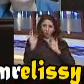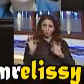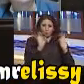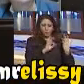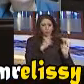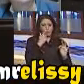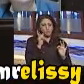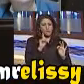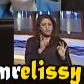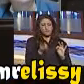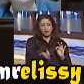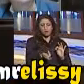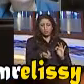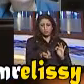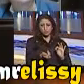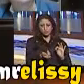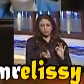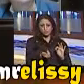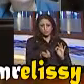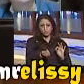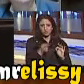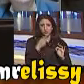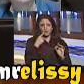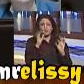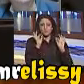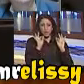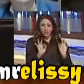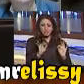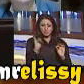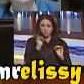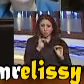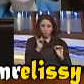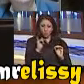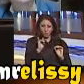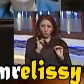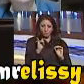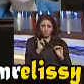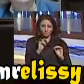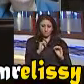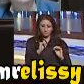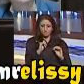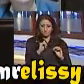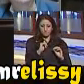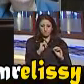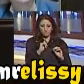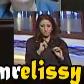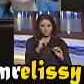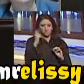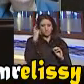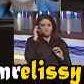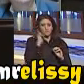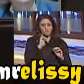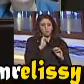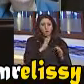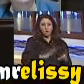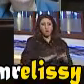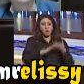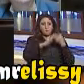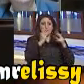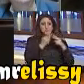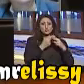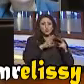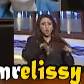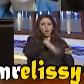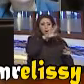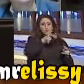يعني أنا معاهم، لكن أنا عايزهم يكونوا يعني أكثر قدرة على التفاعل مع الناس، لأنه